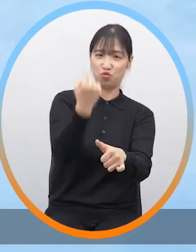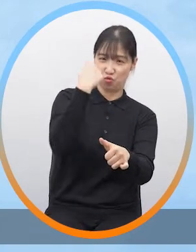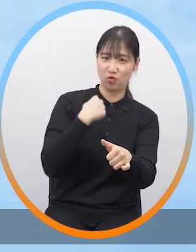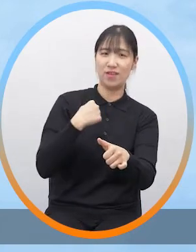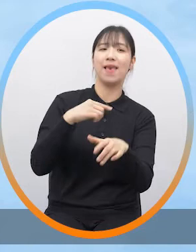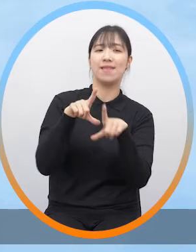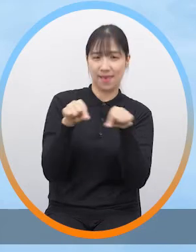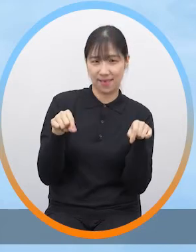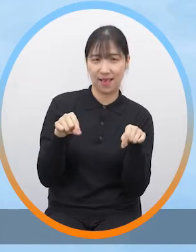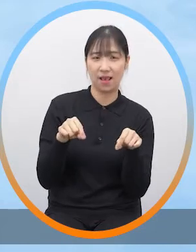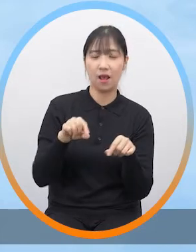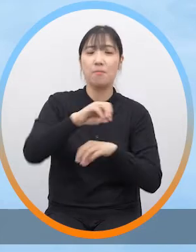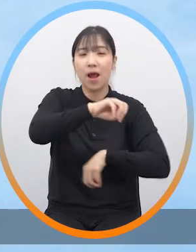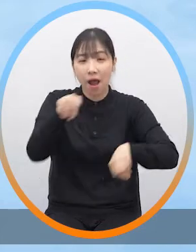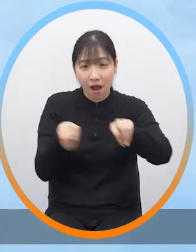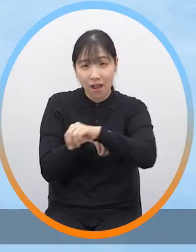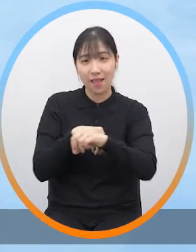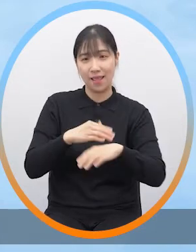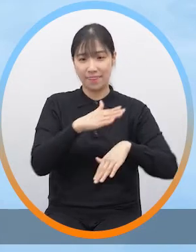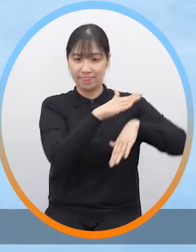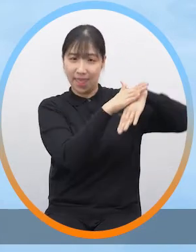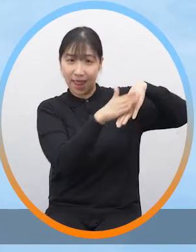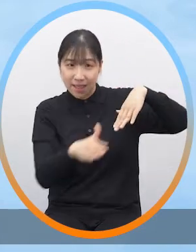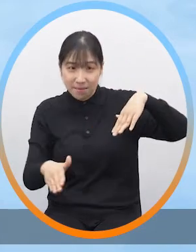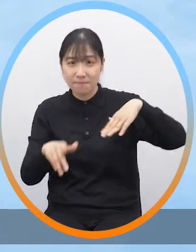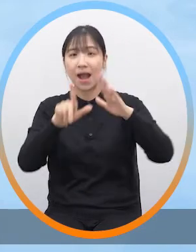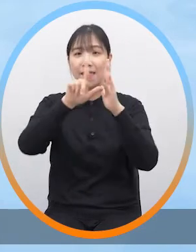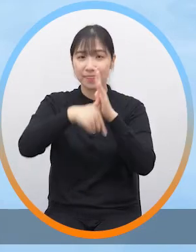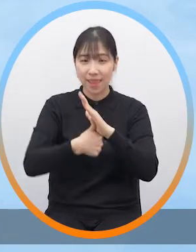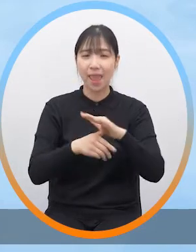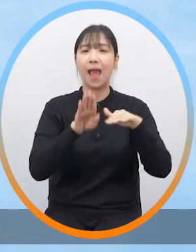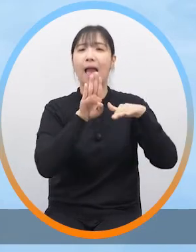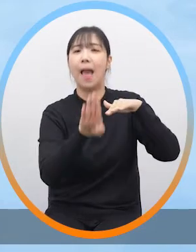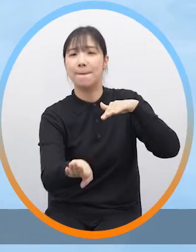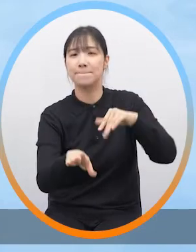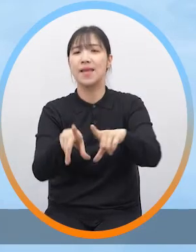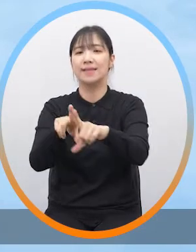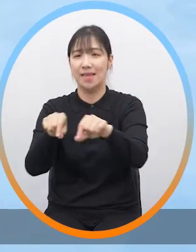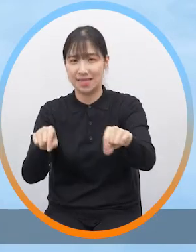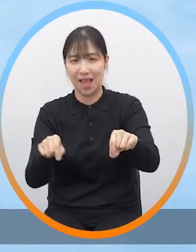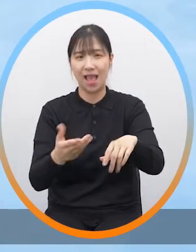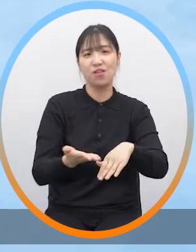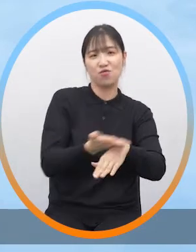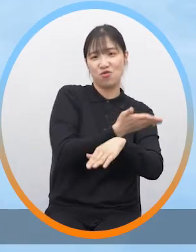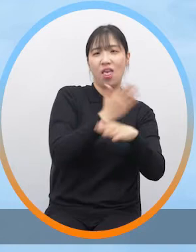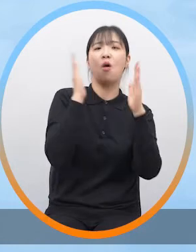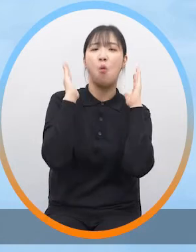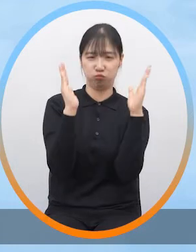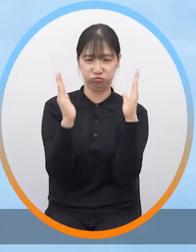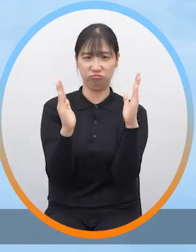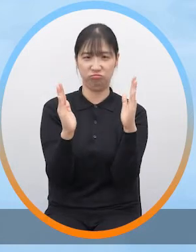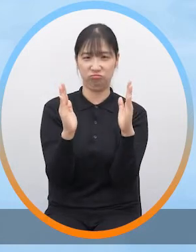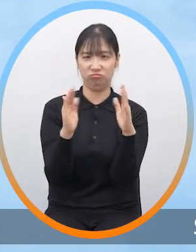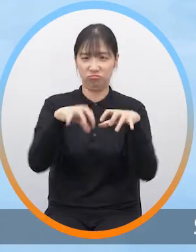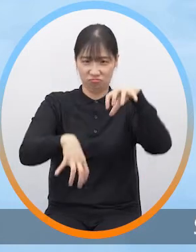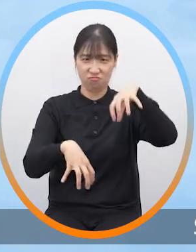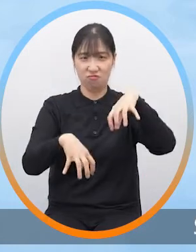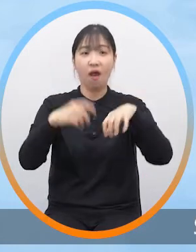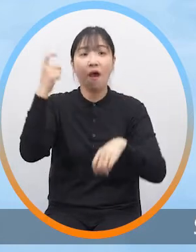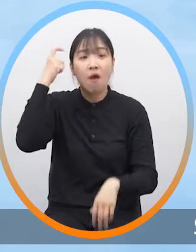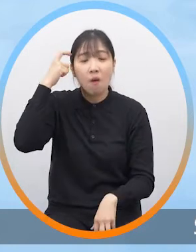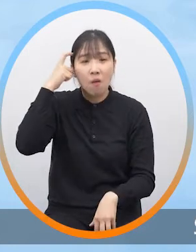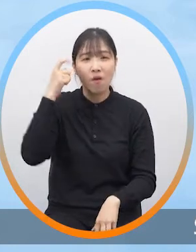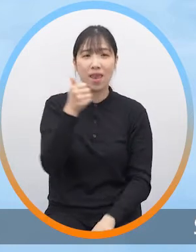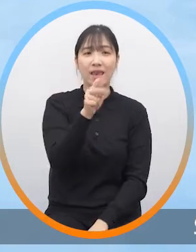공간. 반면에 내리막길에다가 건물을 질 경우에는 앞에가 제사 지내는 공간, 뒤에가 공부하는 공간.